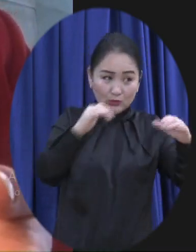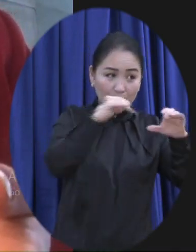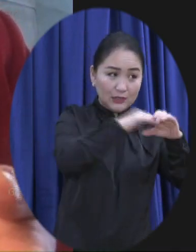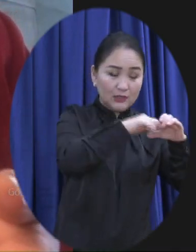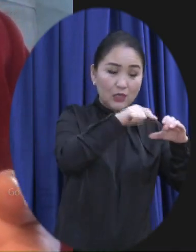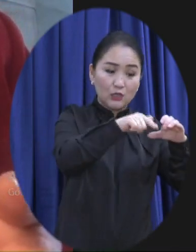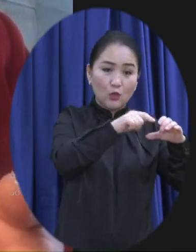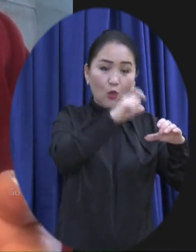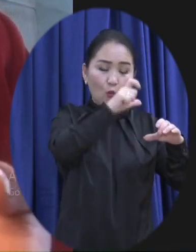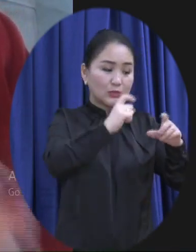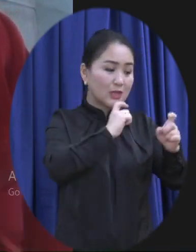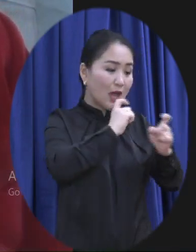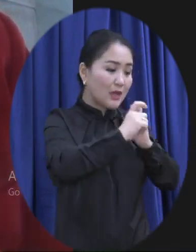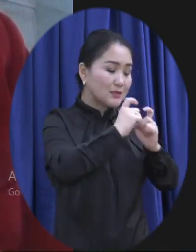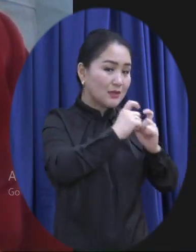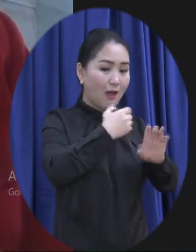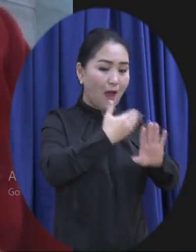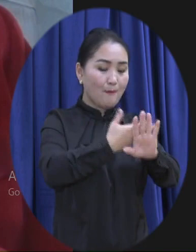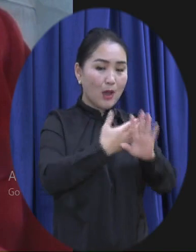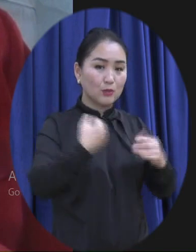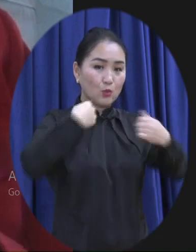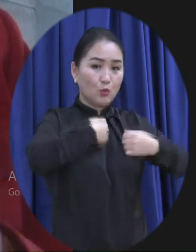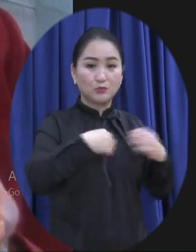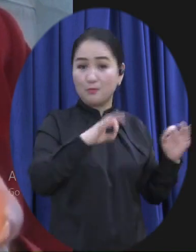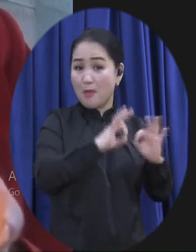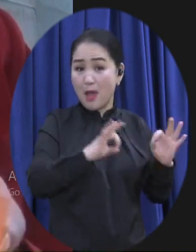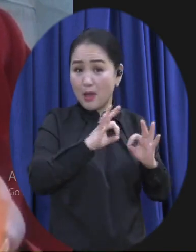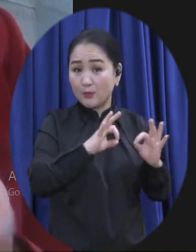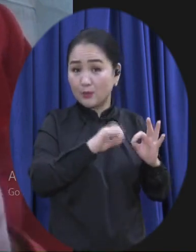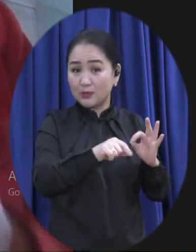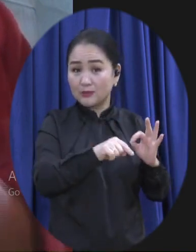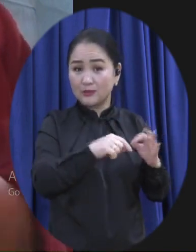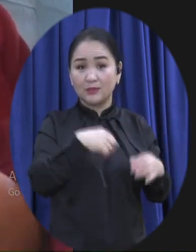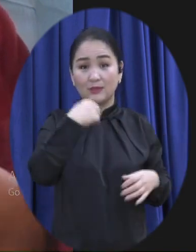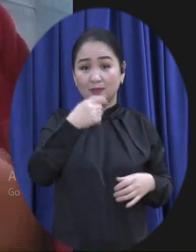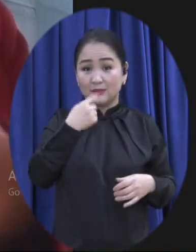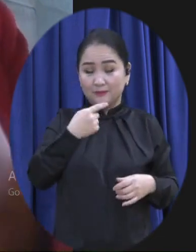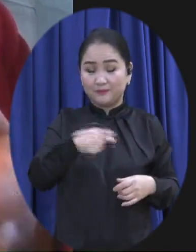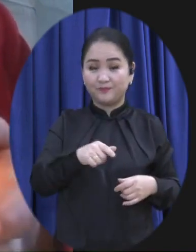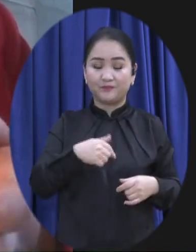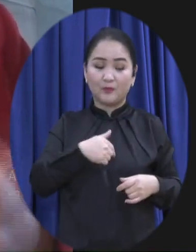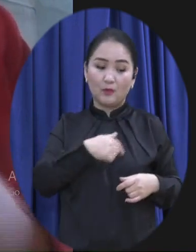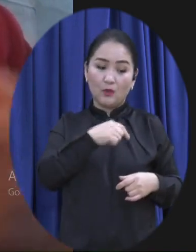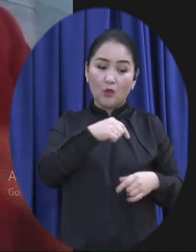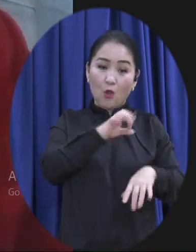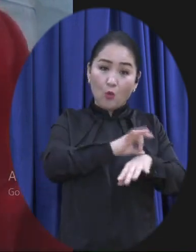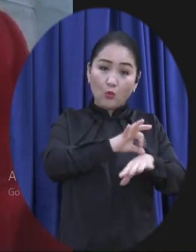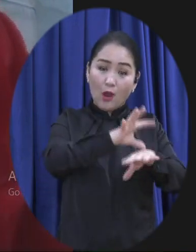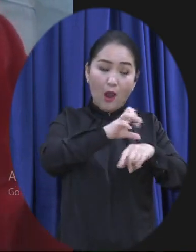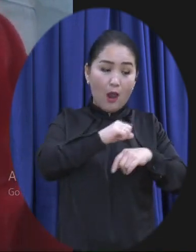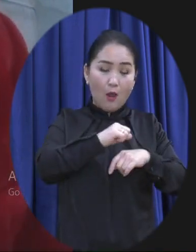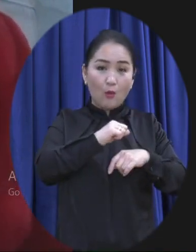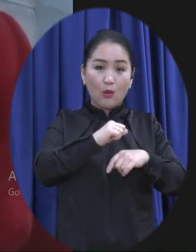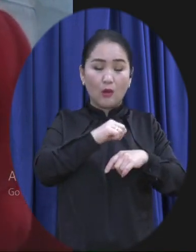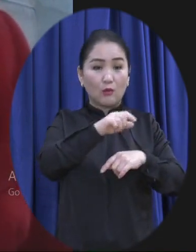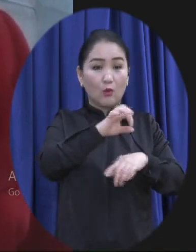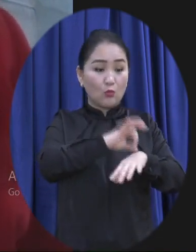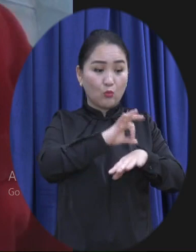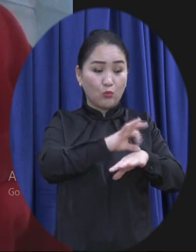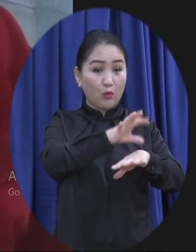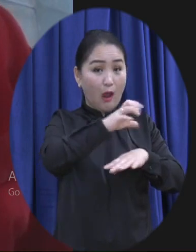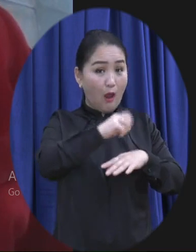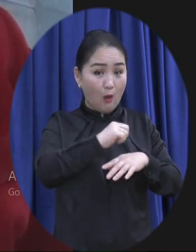харьцаж байгаа эмч эмнэлгийн ажилтнууд нь хамгаалалт хувьцгүй байна. За өмнө нь нэг өмсөн хувцаа за халдвартай үнтэй ойр дөгмж ингээд дахиад өмсдөг ийм жишг байгаад